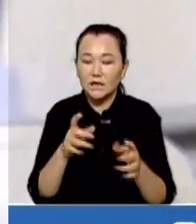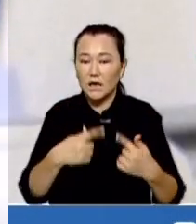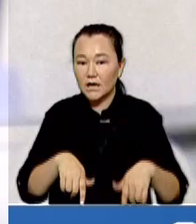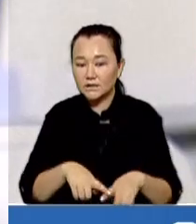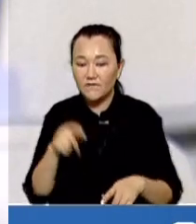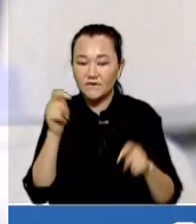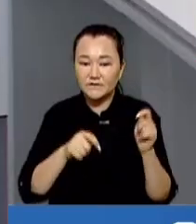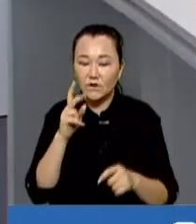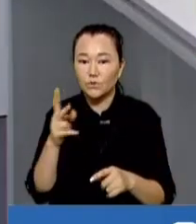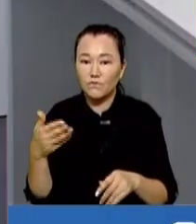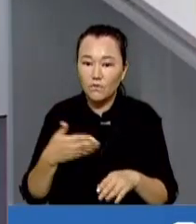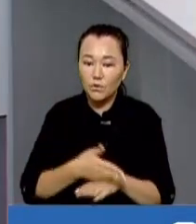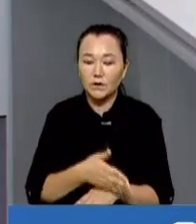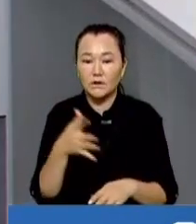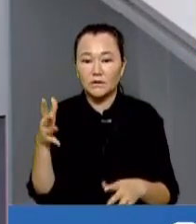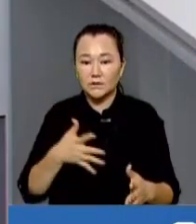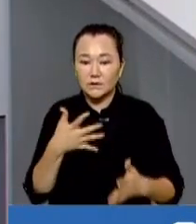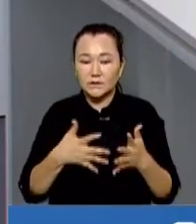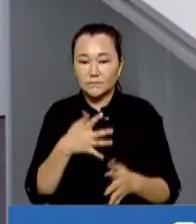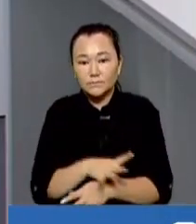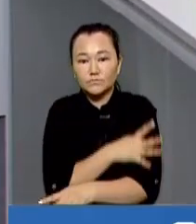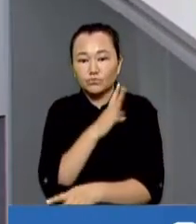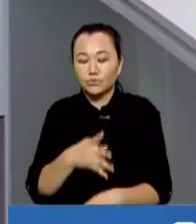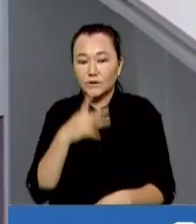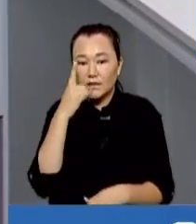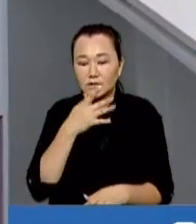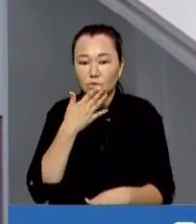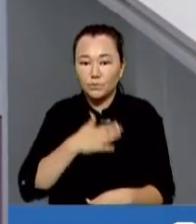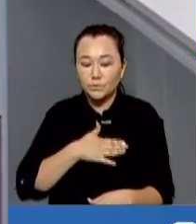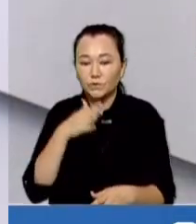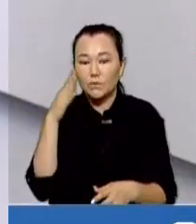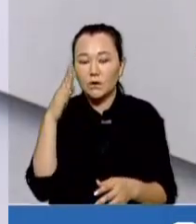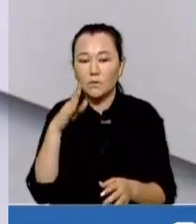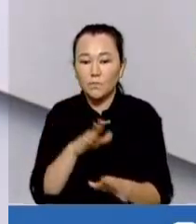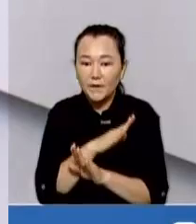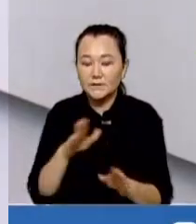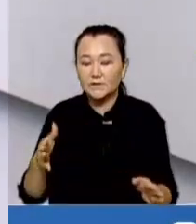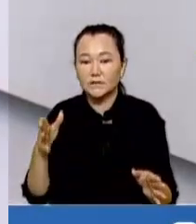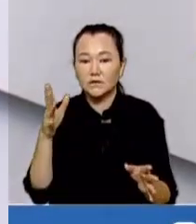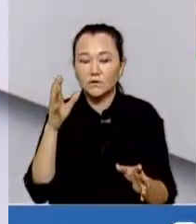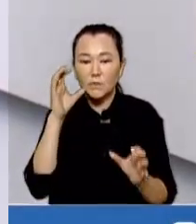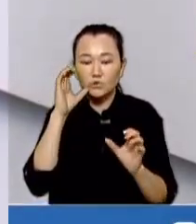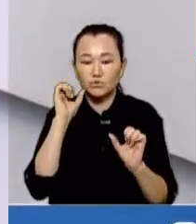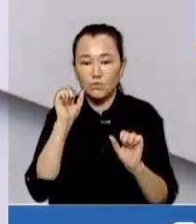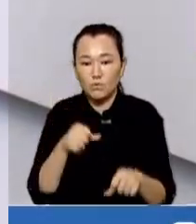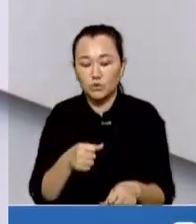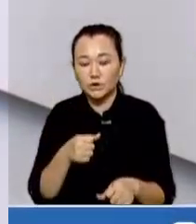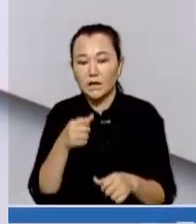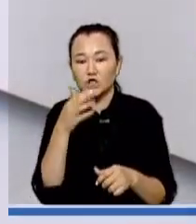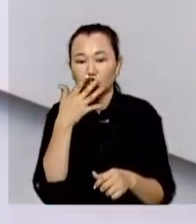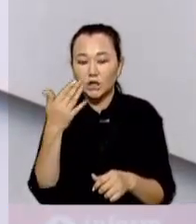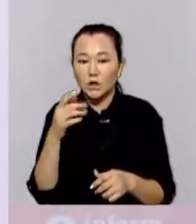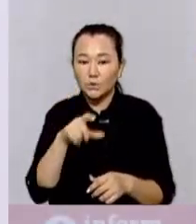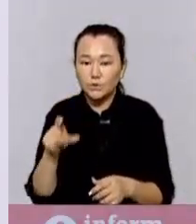фестивальге келушілердің тұла бойын шымырлатар, патриоттық әндерге құлақ құрышын қандыруға болатынын айтты. Ал шетелдік